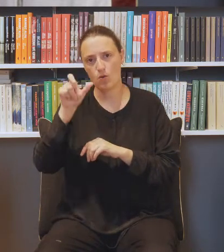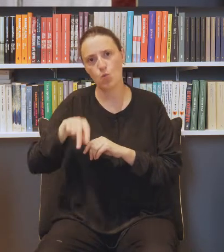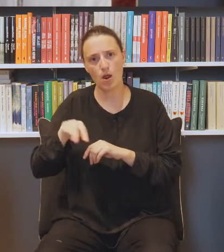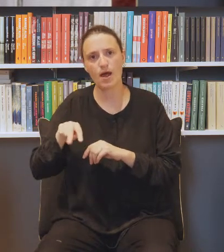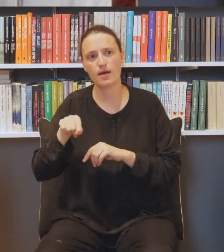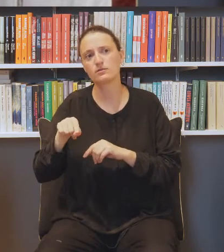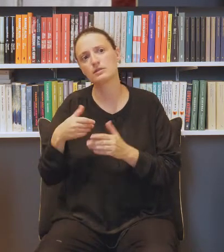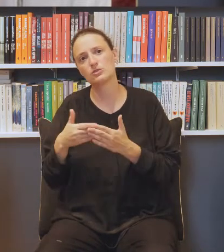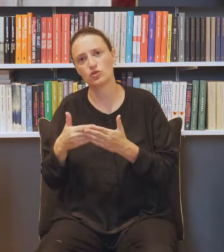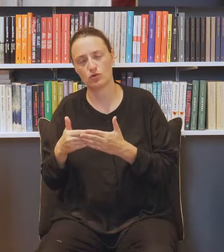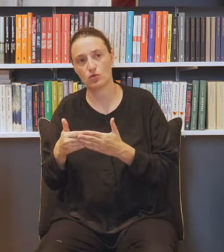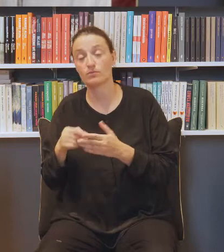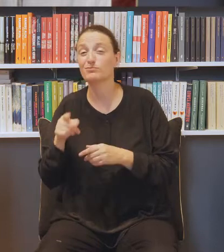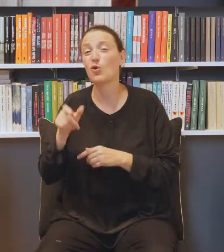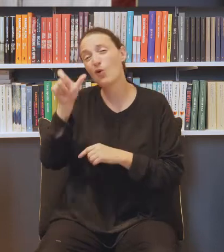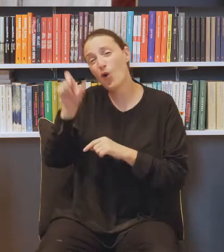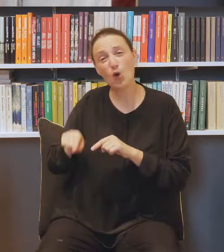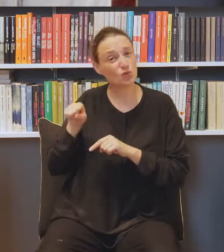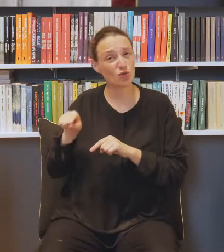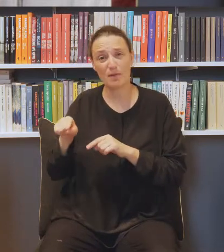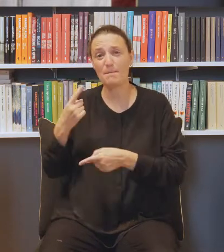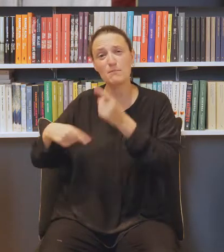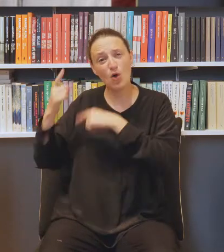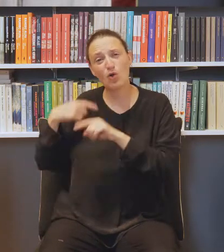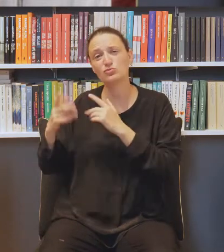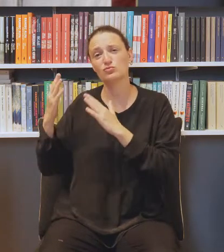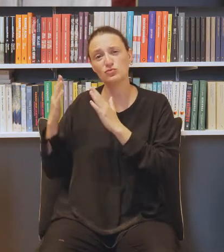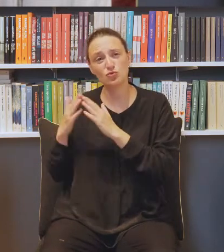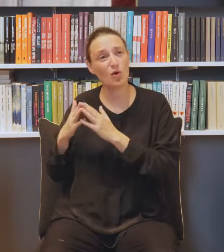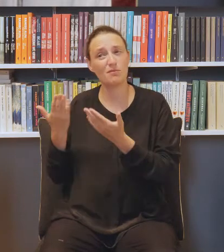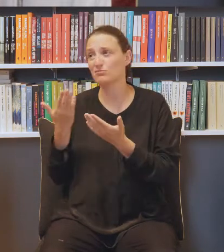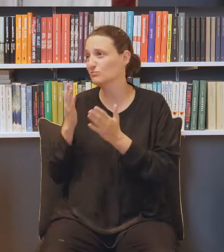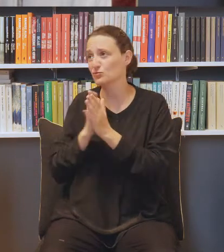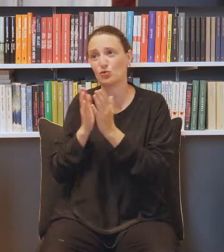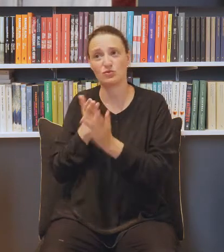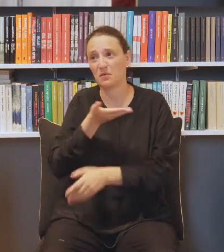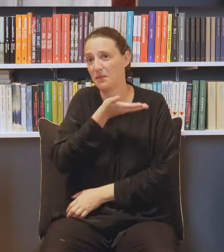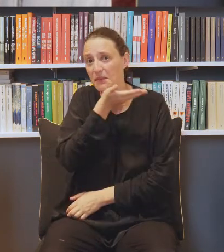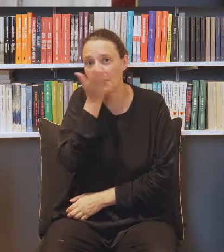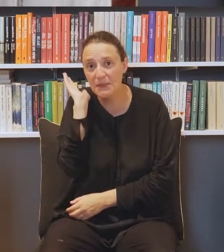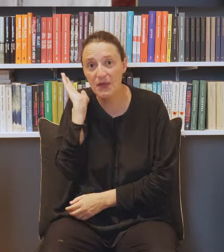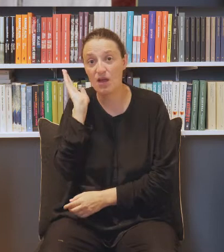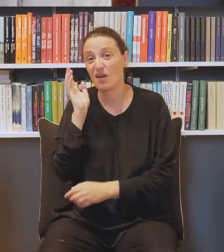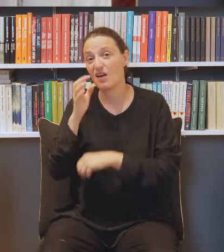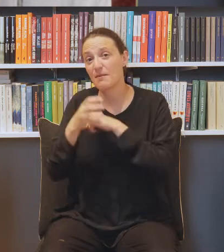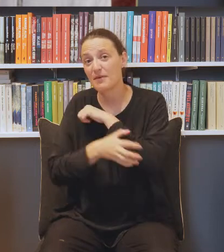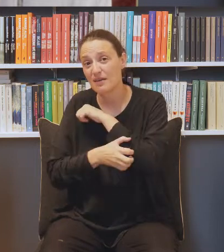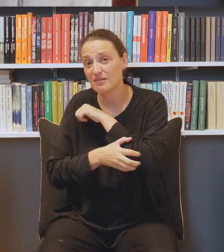pokazaniem czegoś takiego, że Ula jako osoba z takiego domu, w którym książek nie było, albo wręcz, ale też z domu